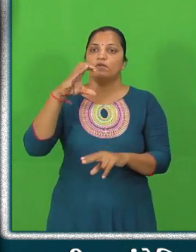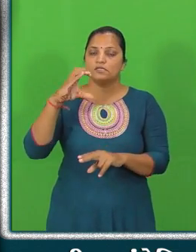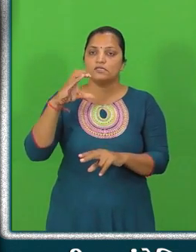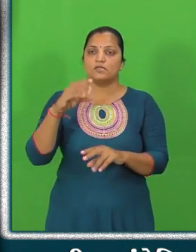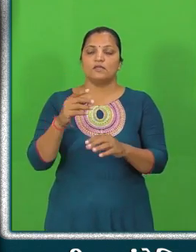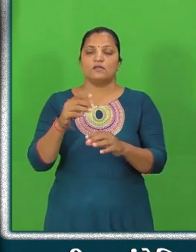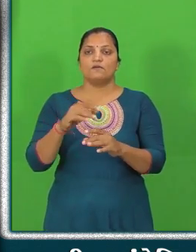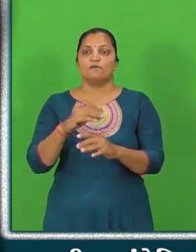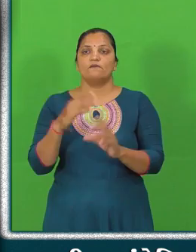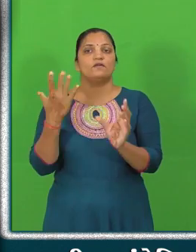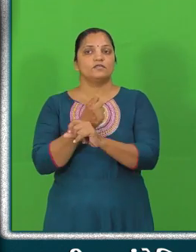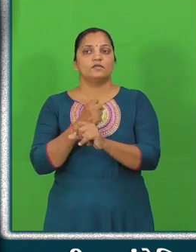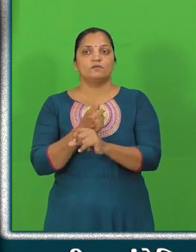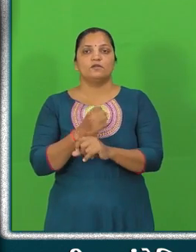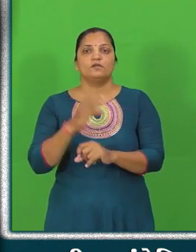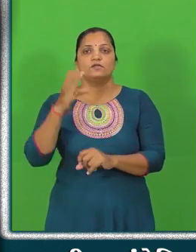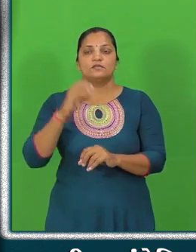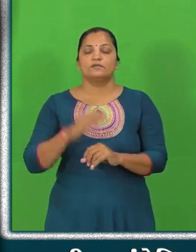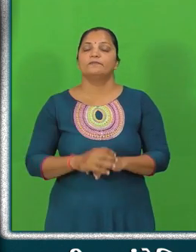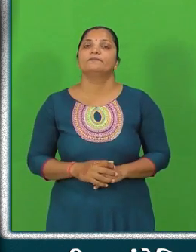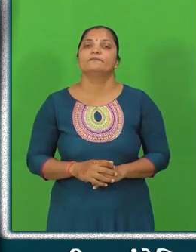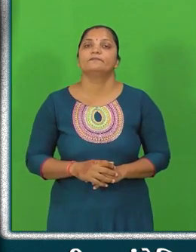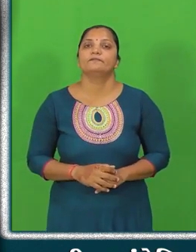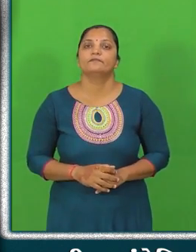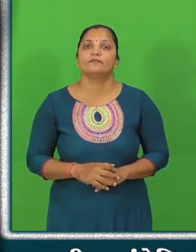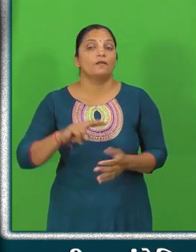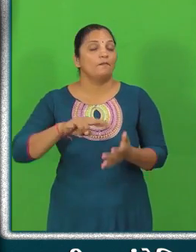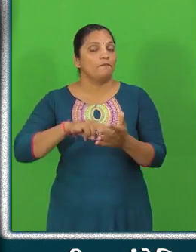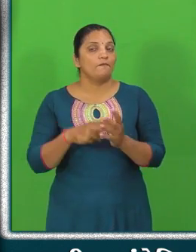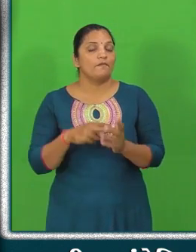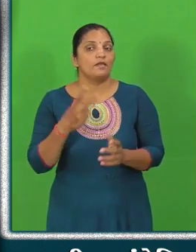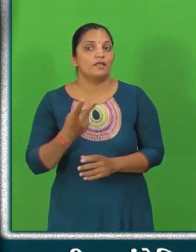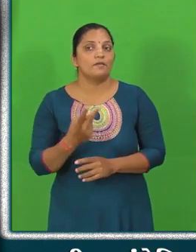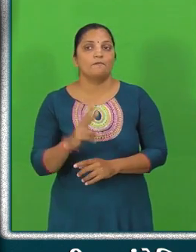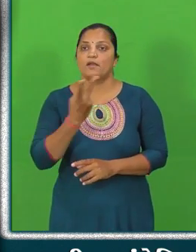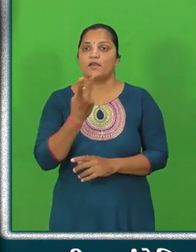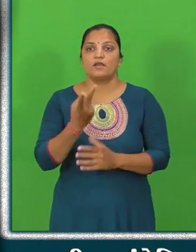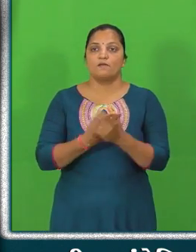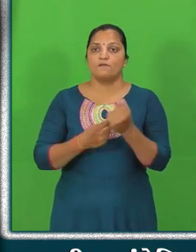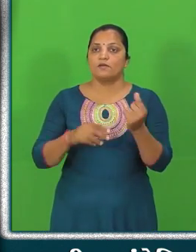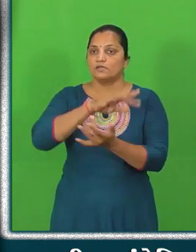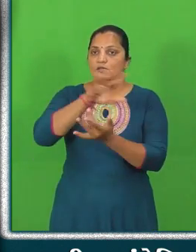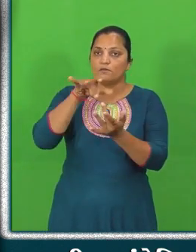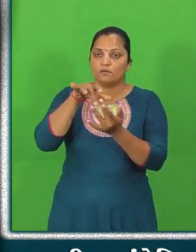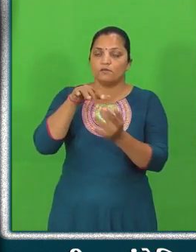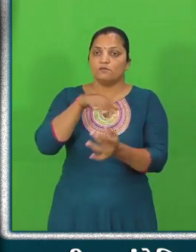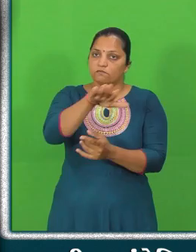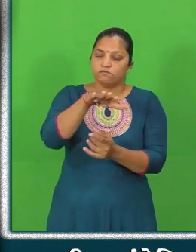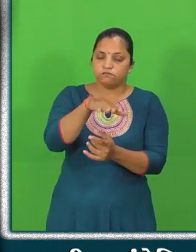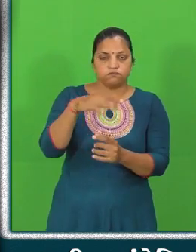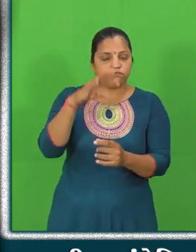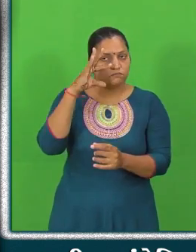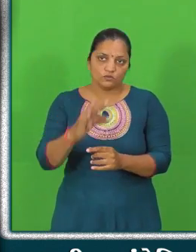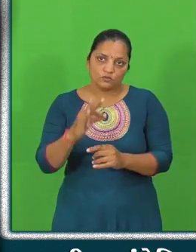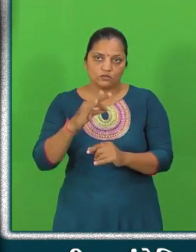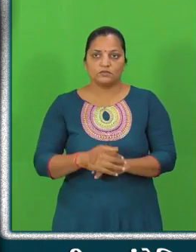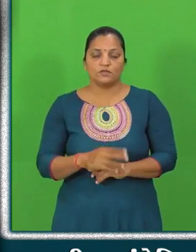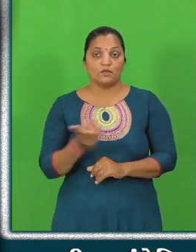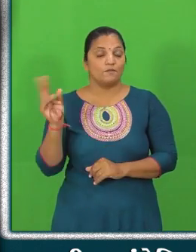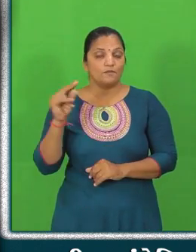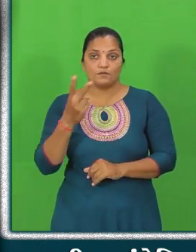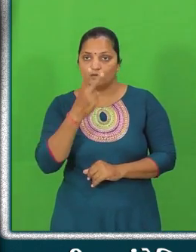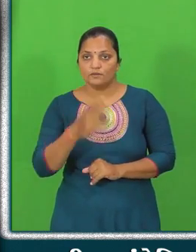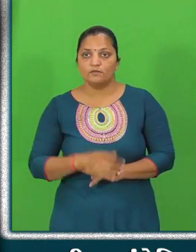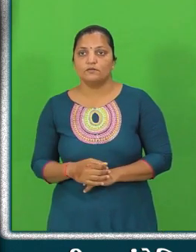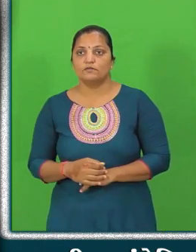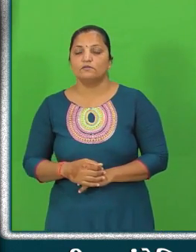વચ્ચે મળ્યું। F એટલે મુખ્ય કેન્દ્ર અને C એટલે વક્રતા કેન્દ્ર, બંનેની વચ્ચે પ્રતિબિંબ મળ્યું, પ્રતિબિંબનું સ્થાન આપણને ખબર પડી ગઈ। બીજું તમે